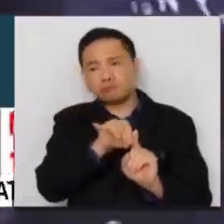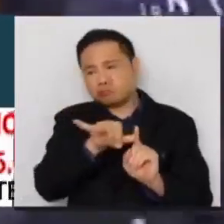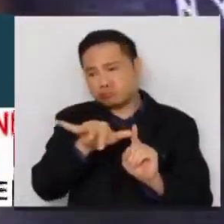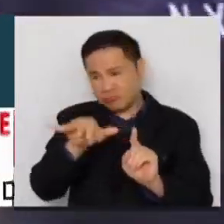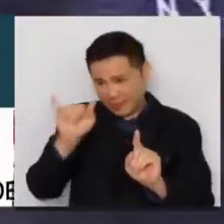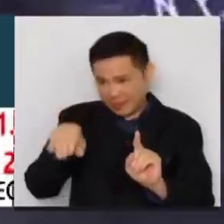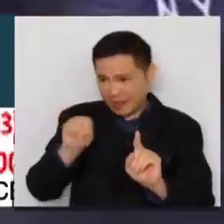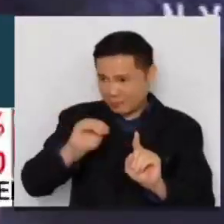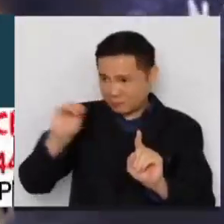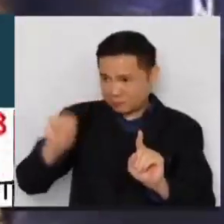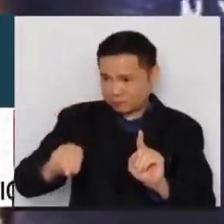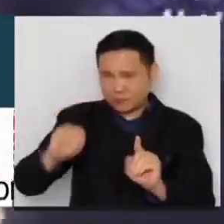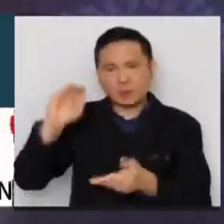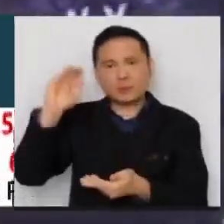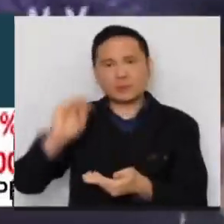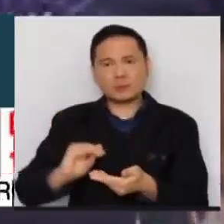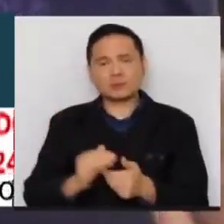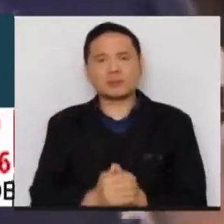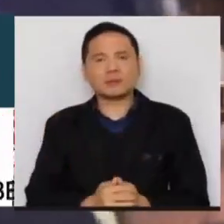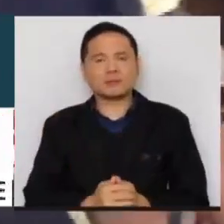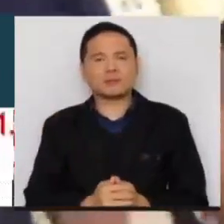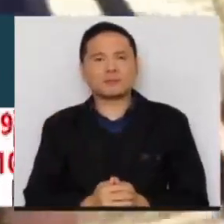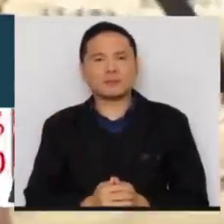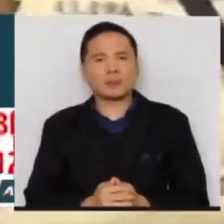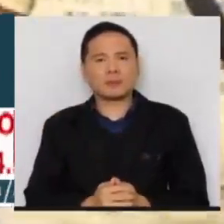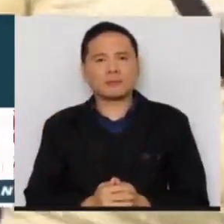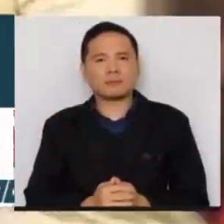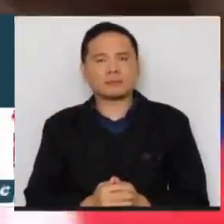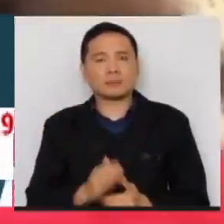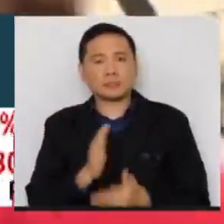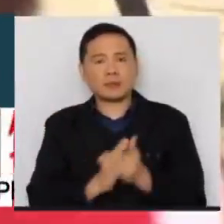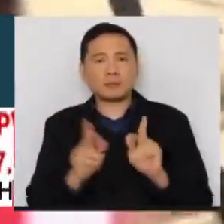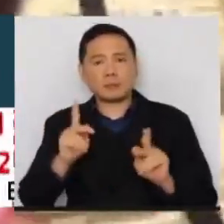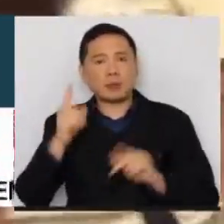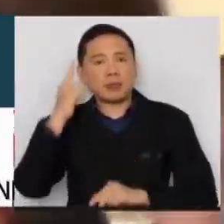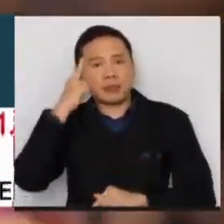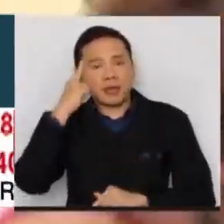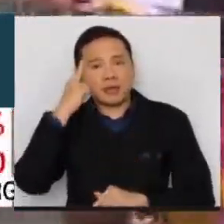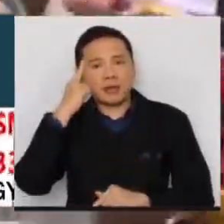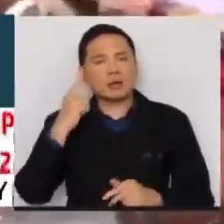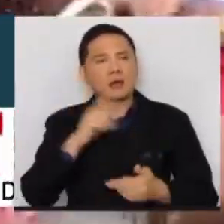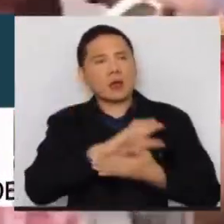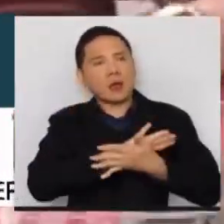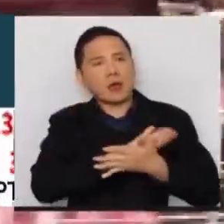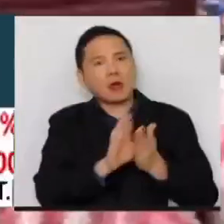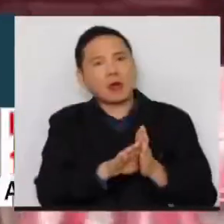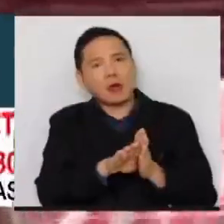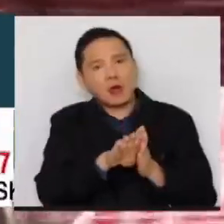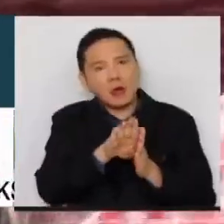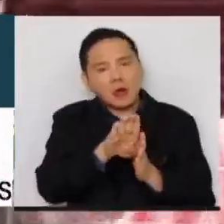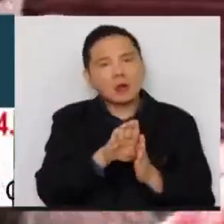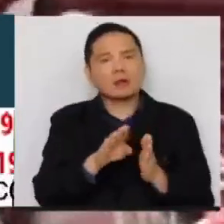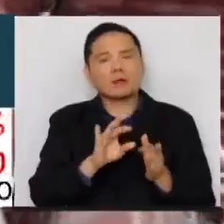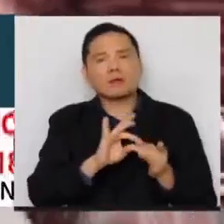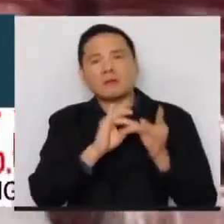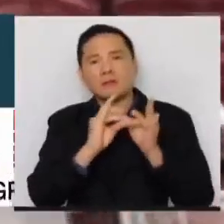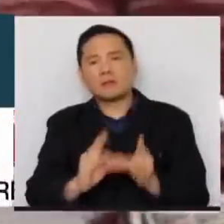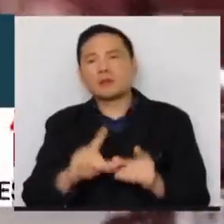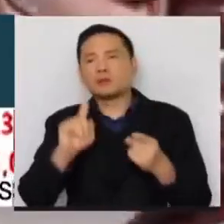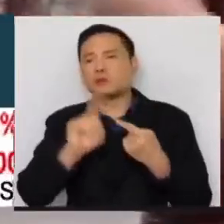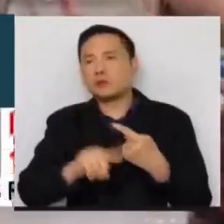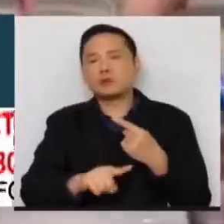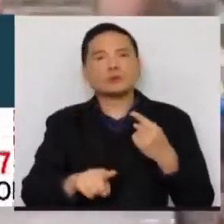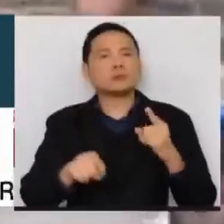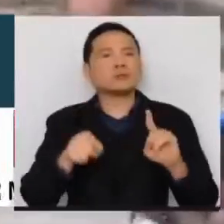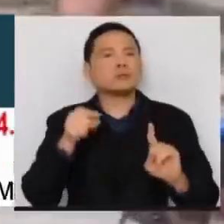kala nila, pag mas madalas ang itest, tumataas yung cases. Based on our experience, kahit mag-test ka na mag-test,